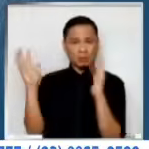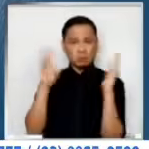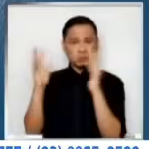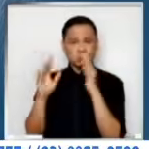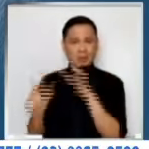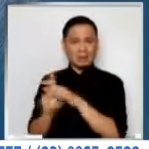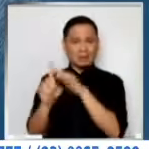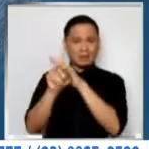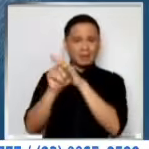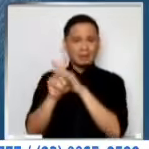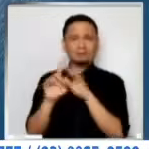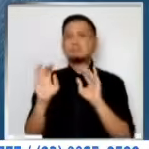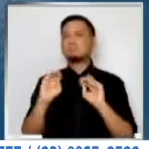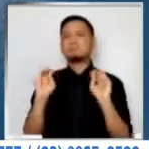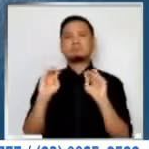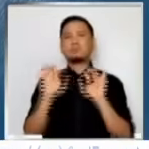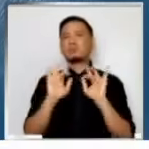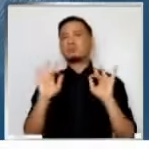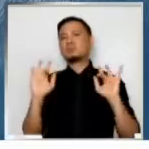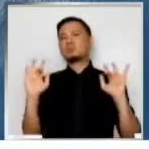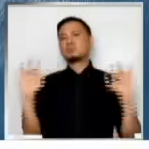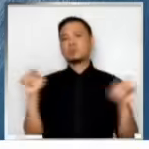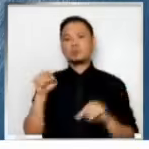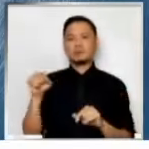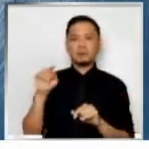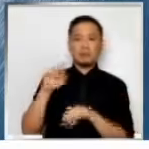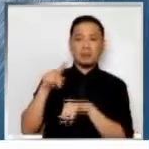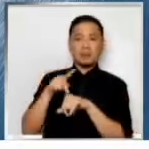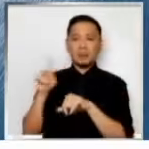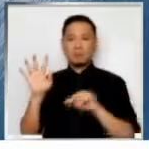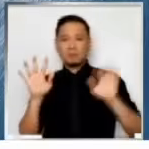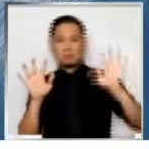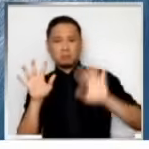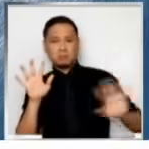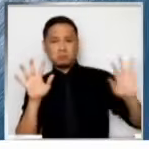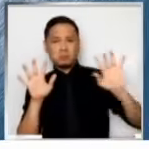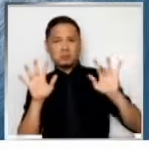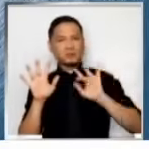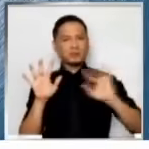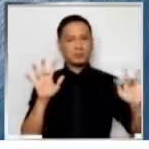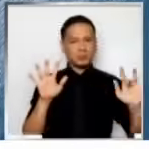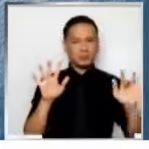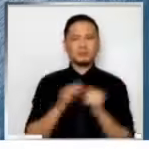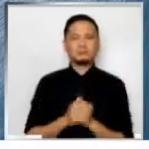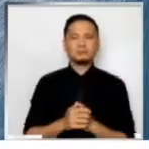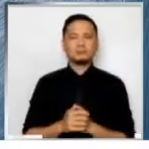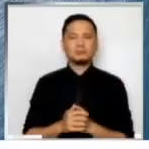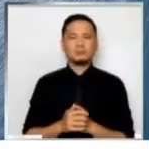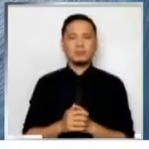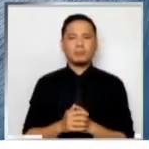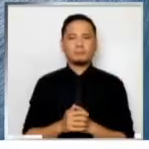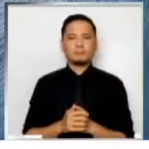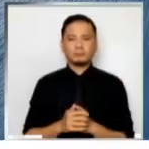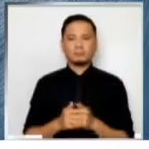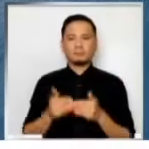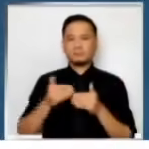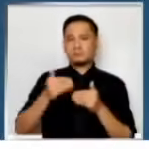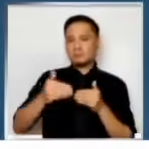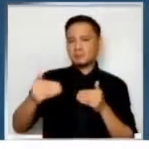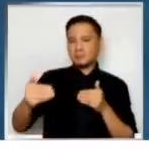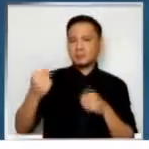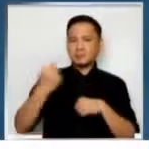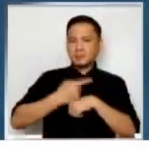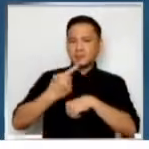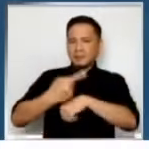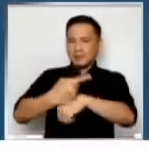loob o labas ng Philippine Area of Responsibility na susunod sa bagyong Bising. At yan, isa mga susunod na araw, mga kapuso. Pero bukas